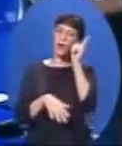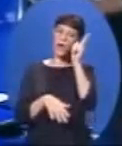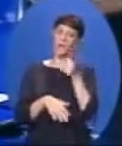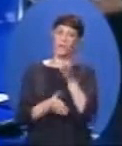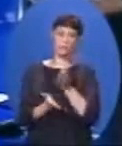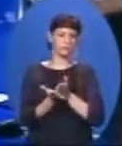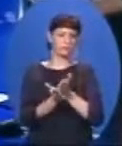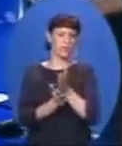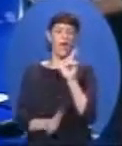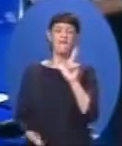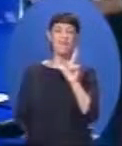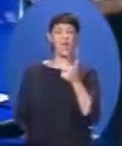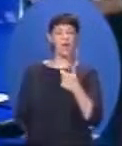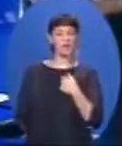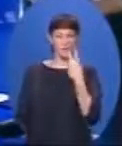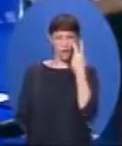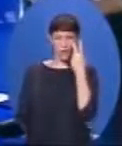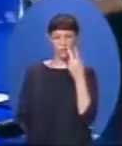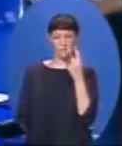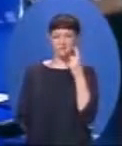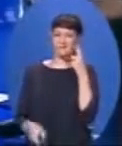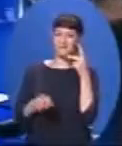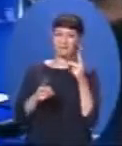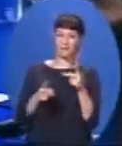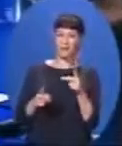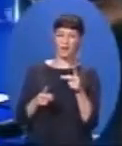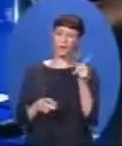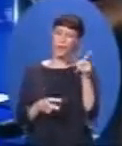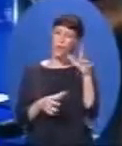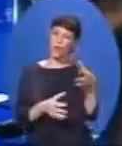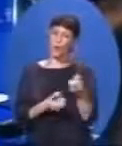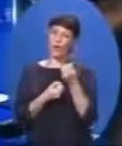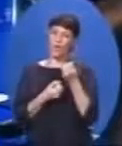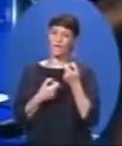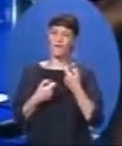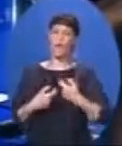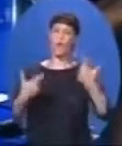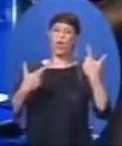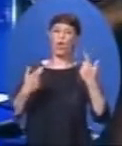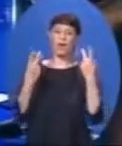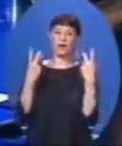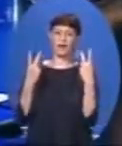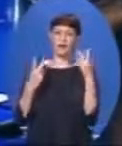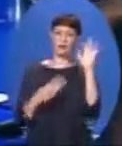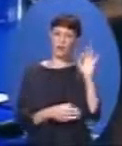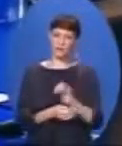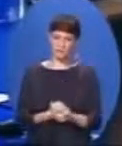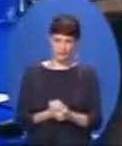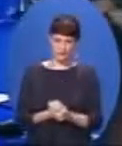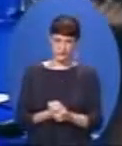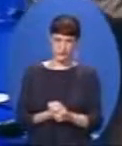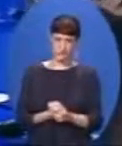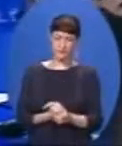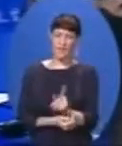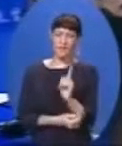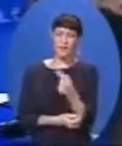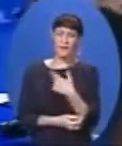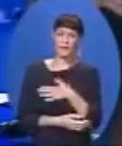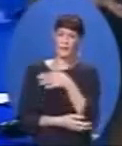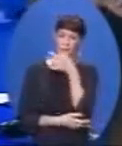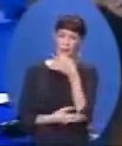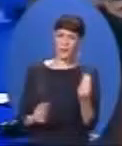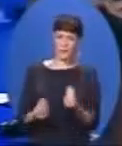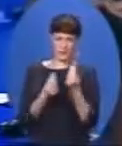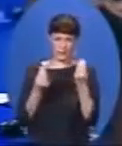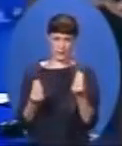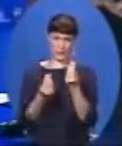אנחנו צינים, נכון. אתה ציני לחלוטין, זאת אומרת, אין לך שום סט. אני לא מוכר ערכים, אני מוכר איתי, לא, אתה לא, לא משנה. אבל אליעד, אני רוצה לשאול אותך משהו.